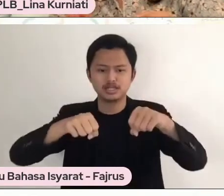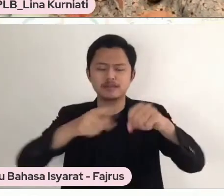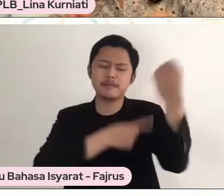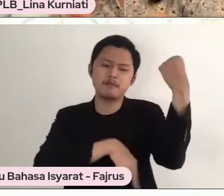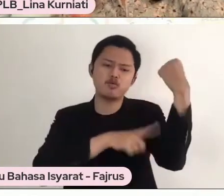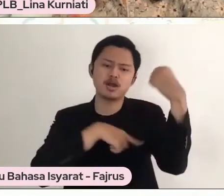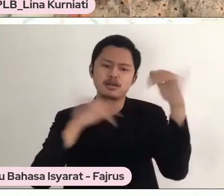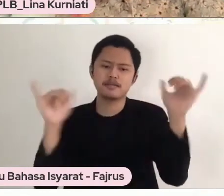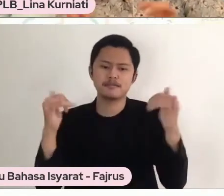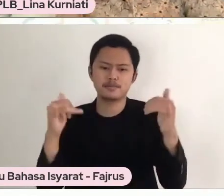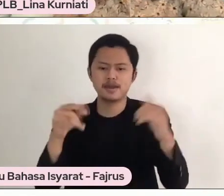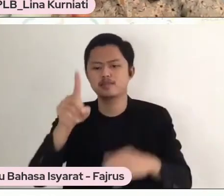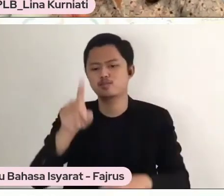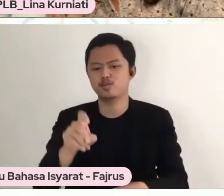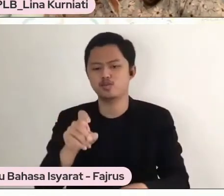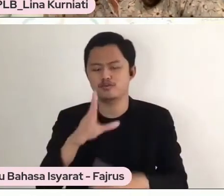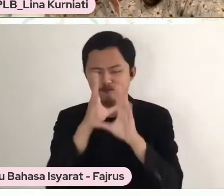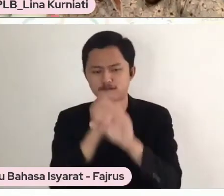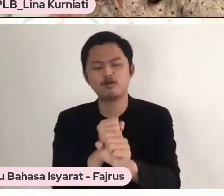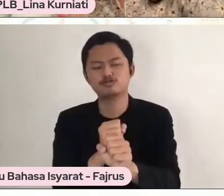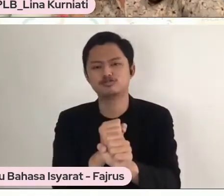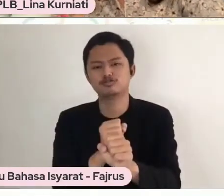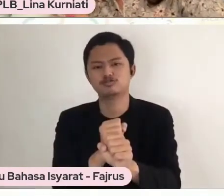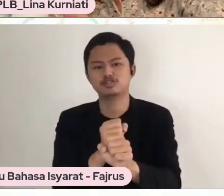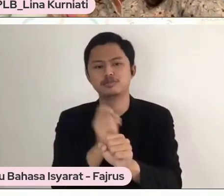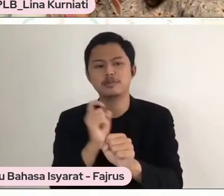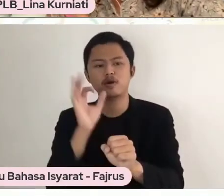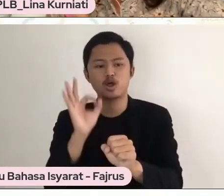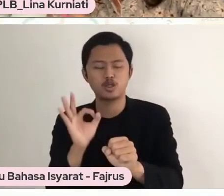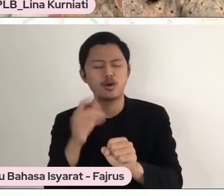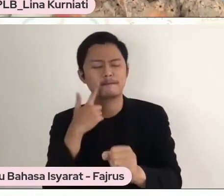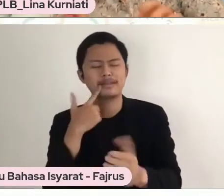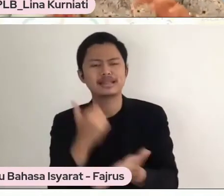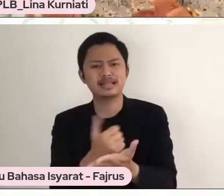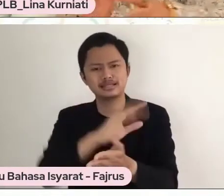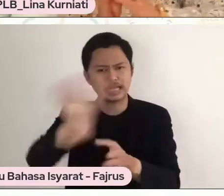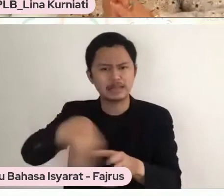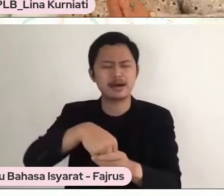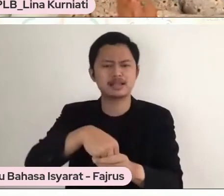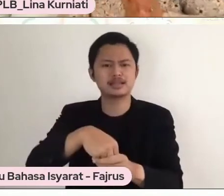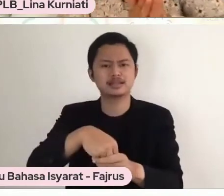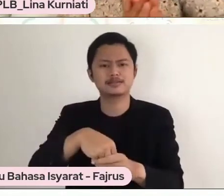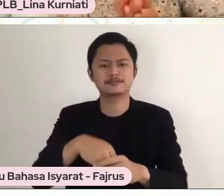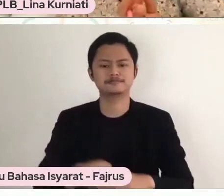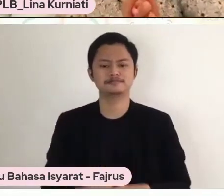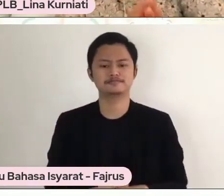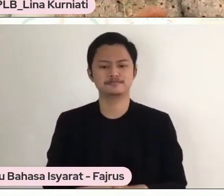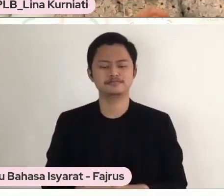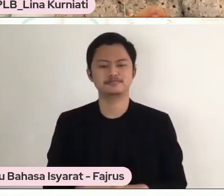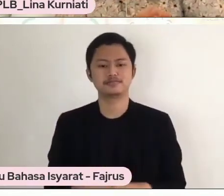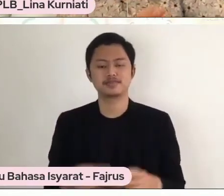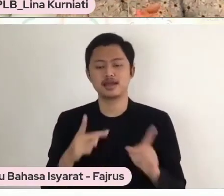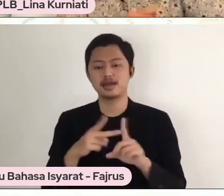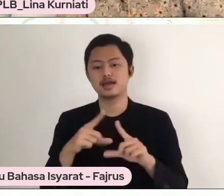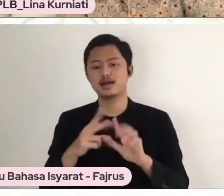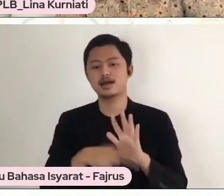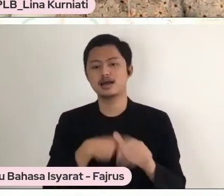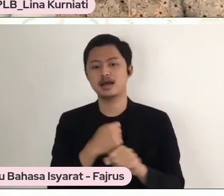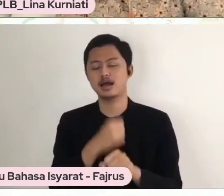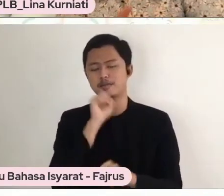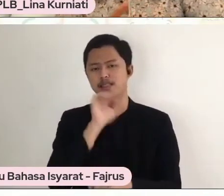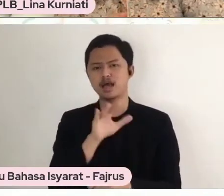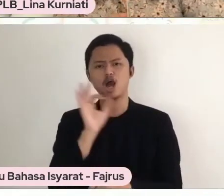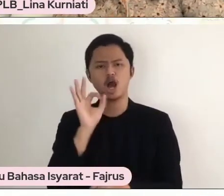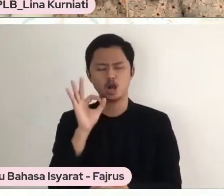of children with the parents is very important. Jadi Miss Hang menganggap bahwa keterampilan orang tua